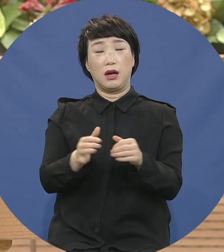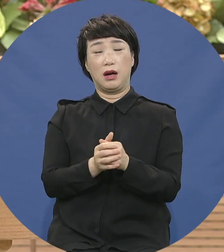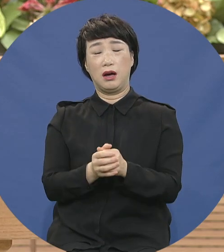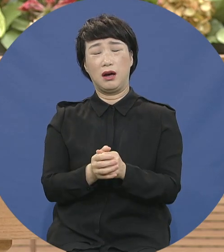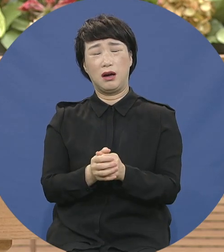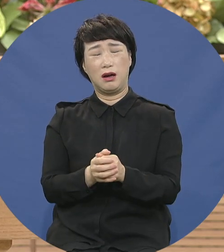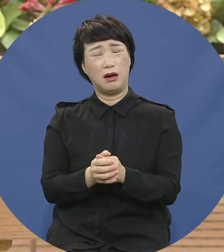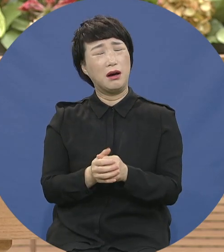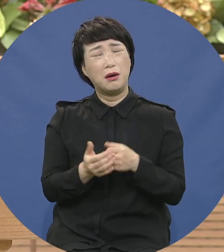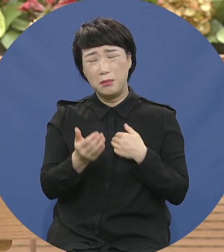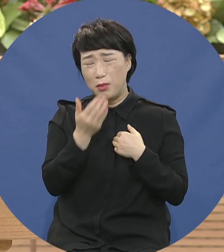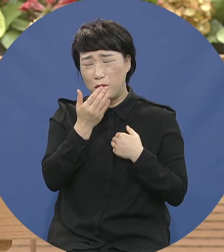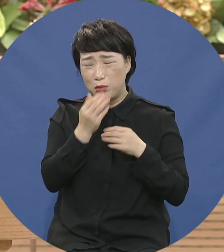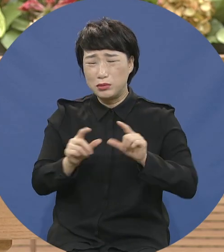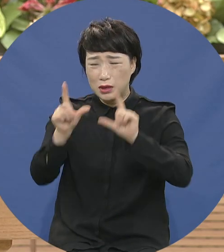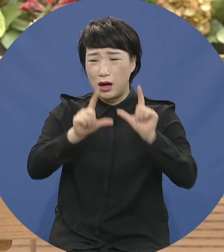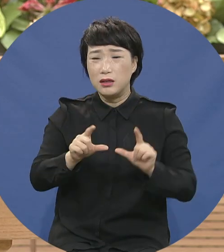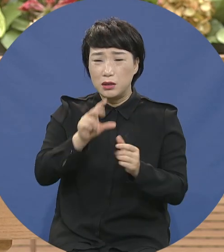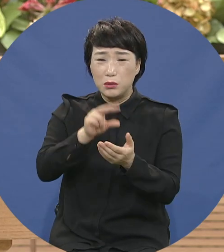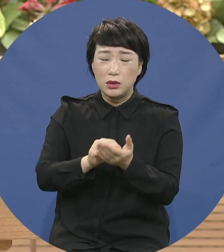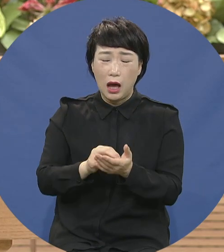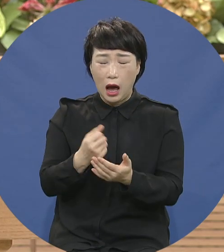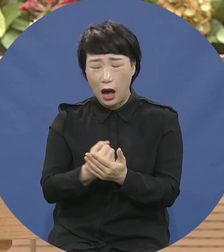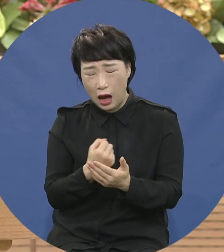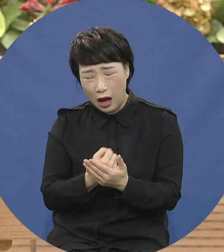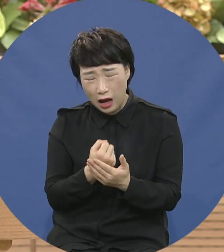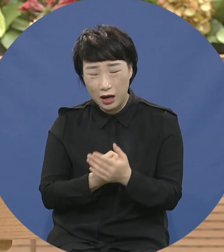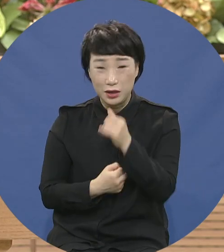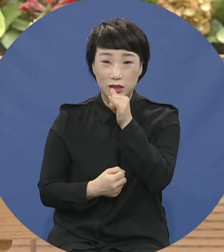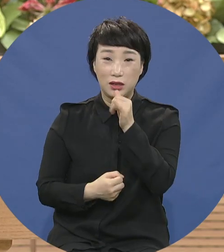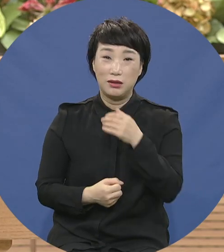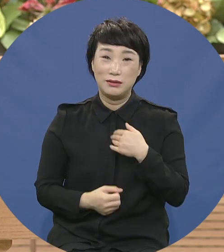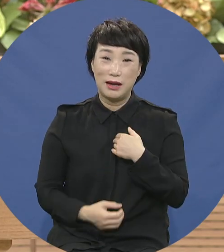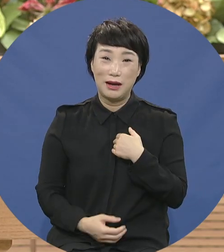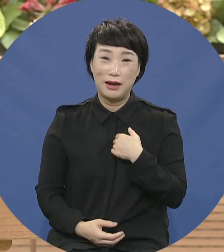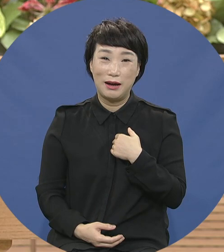그저 먹고 사는 문제가 얼마나 안타까웠느냐.